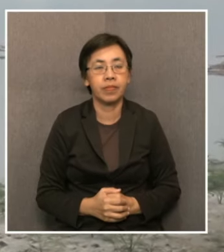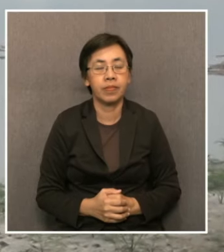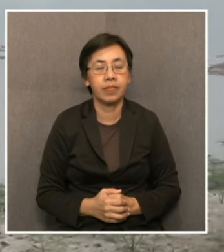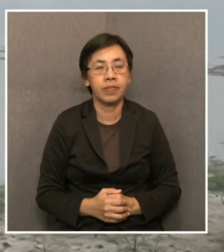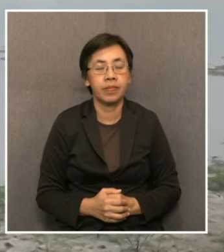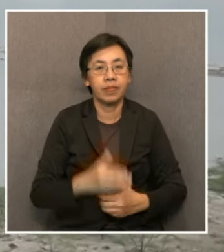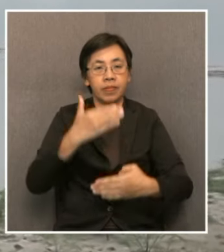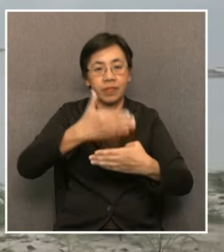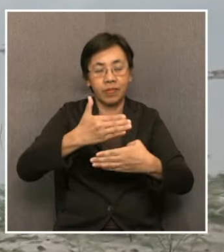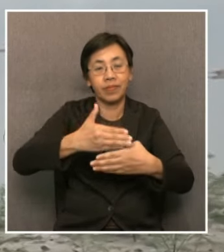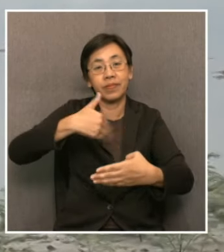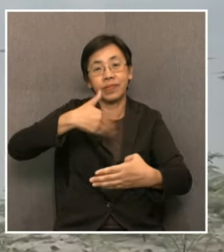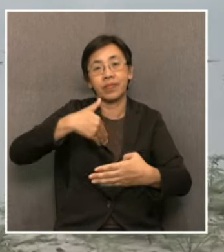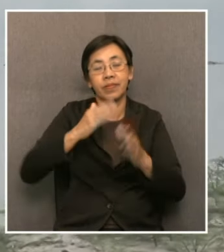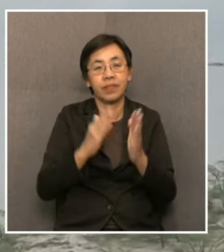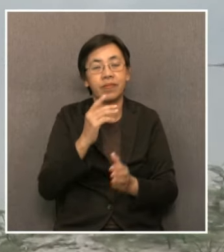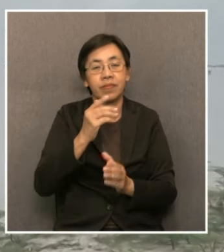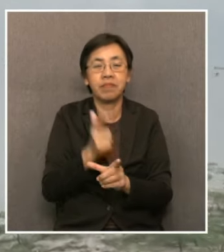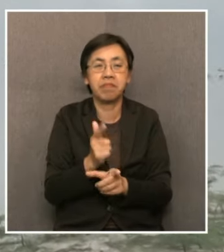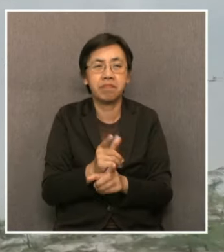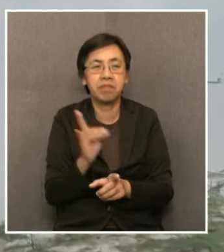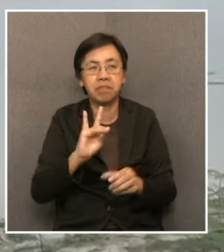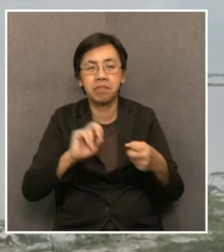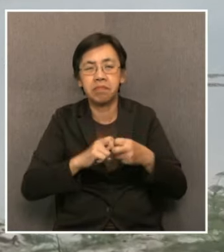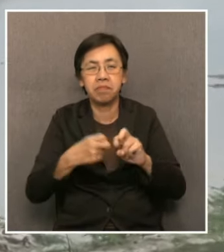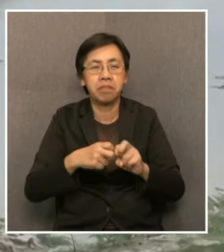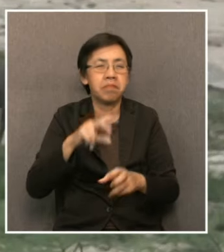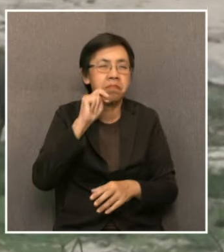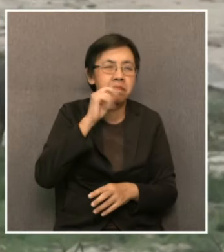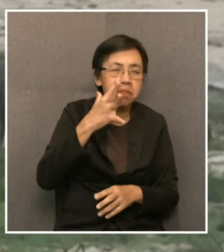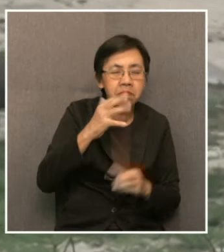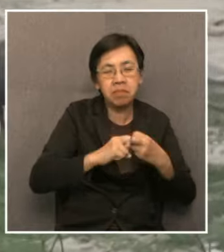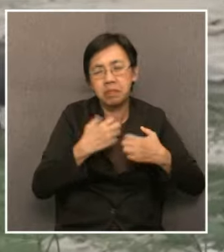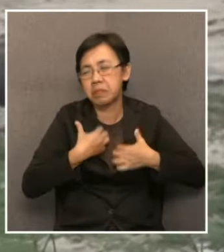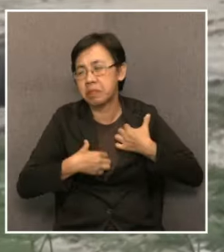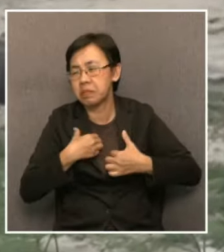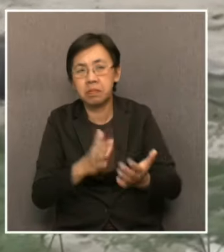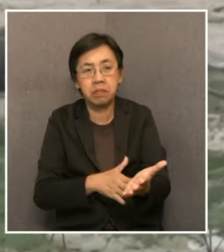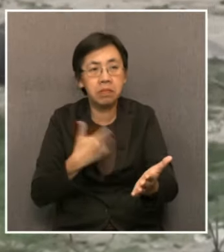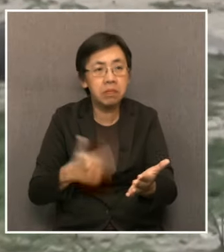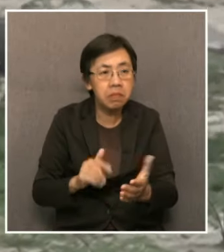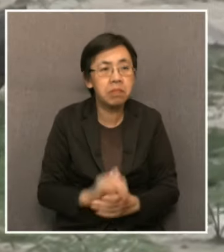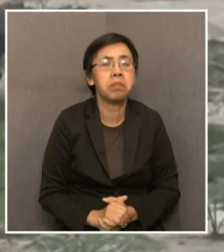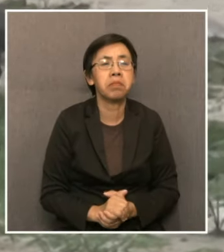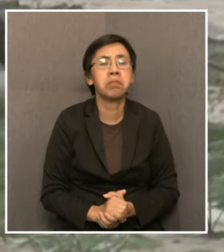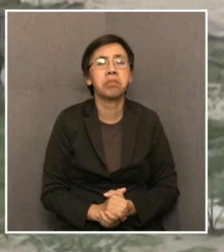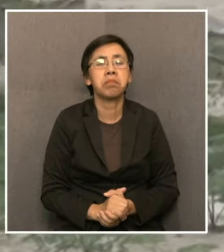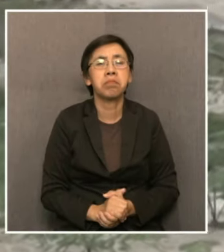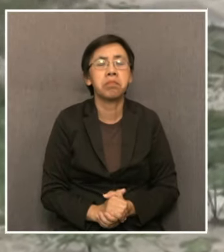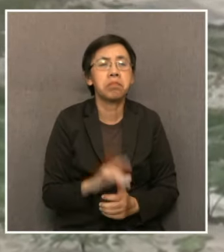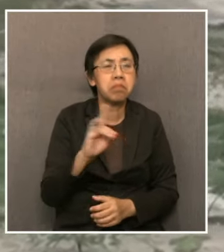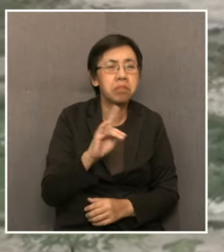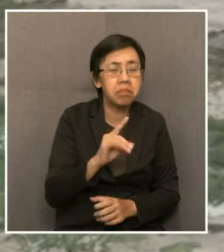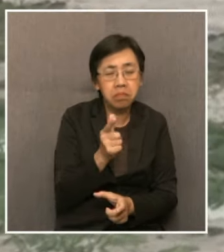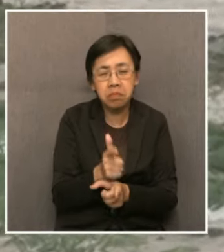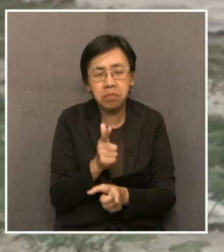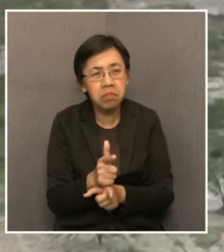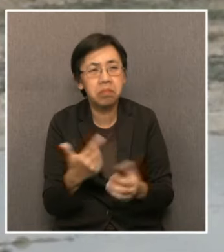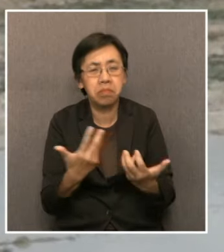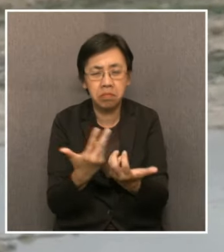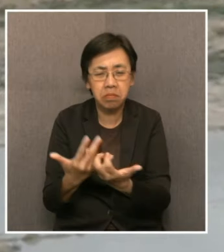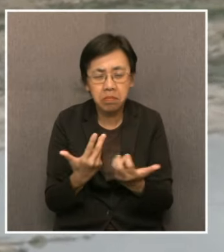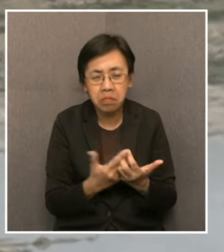คะเกษตรกรผู้เลี้ยงสัตว์ก็ประสบภัยแล้งมาอย่างยาวนานค่ะทำให้สัตว์เลี้ยงไม่มีหญ้าสดต้องนำฟางแห้งมาเป็นอาหารให้สัตว์เลี้